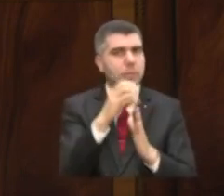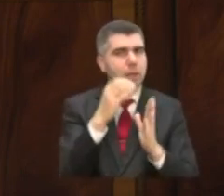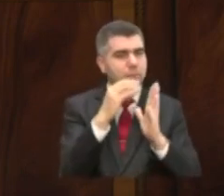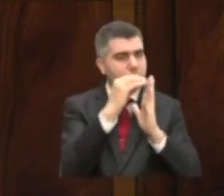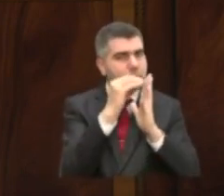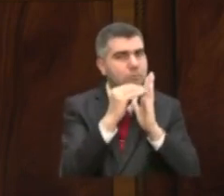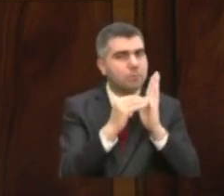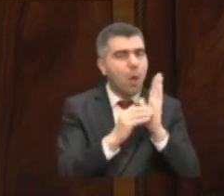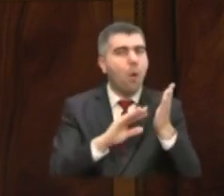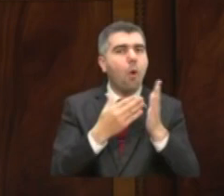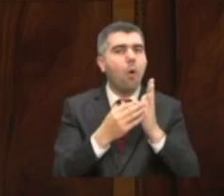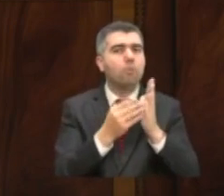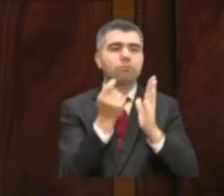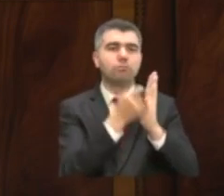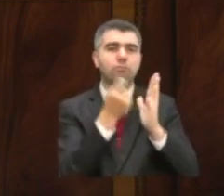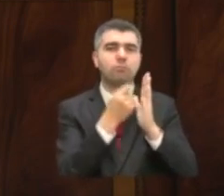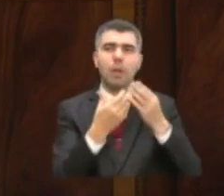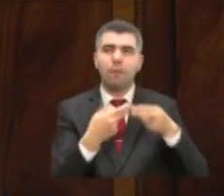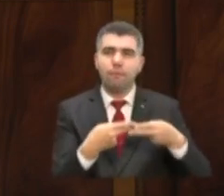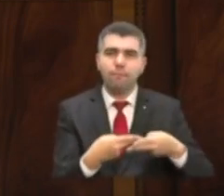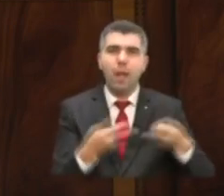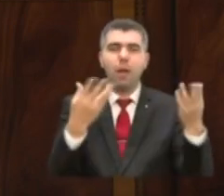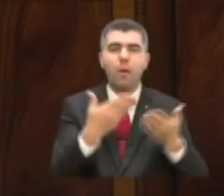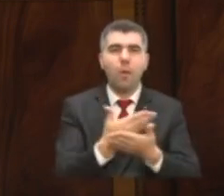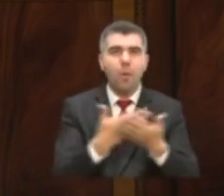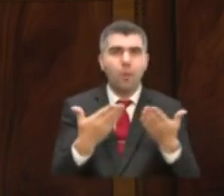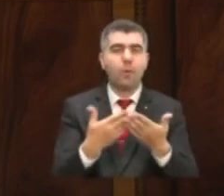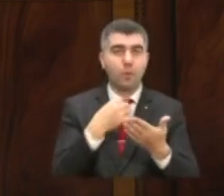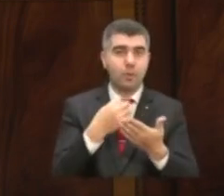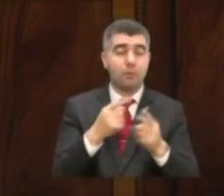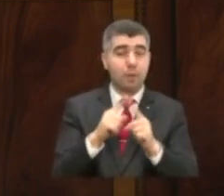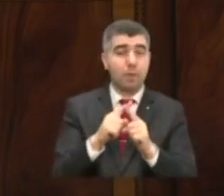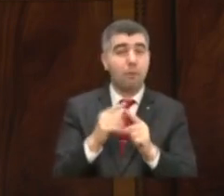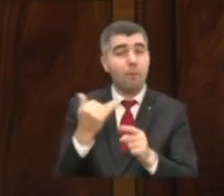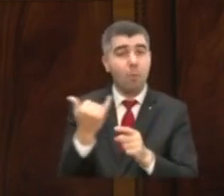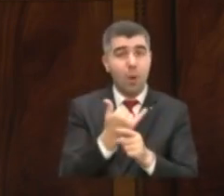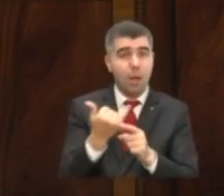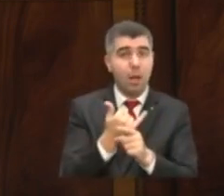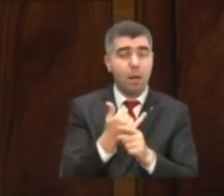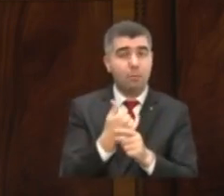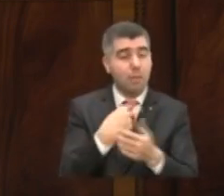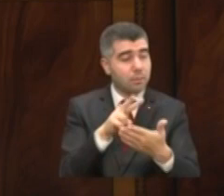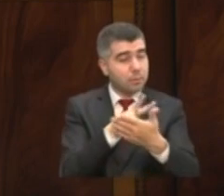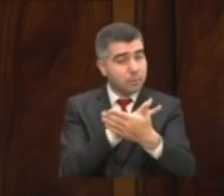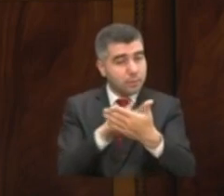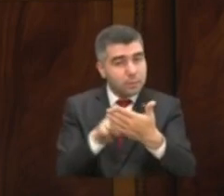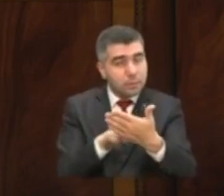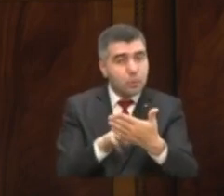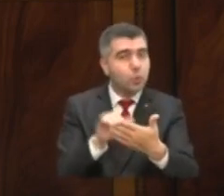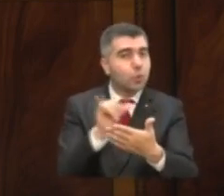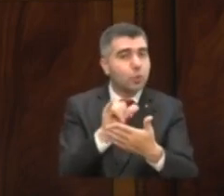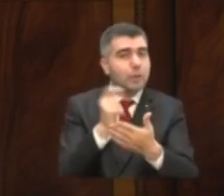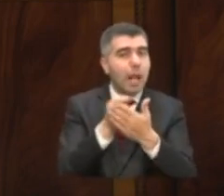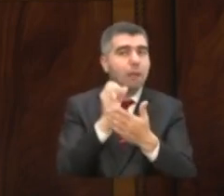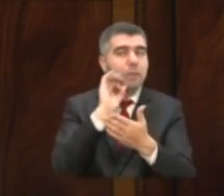على الاحتياجات ديالو في واحد مجموعة ديال المحطات. بالتالي خصنا نمضيو في الاتجاه ديال أننا ننزلوا هذه الاستراتيجية على أرض